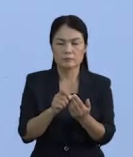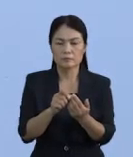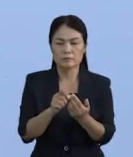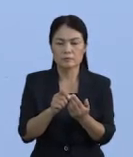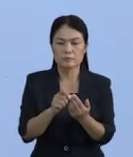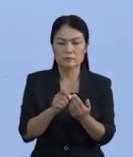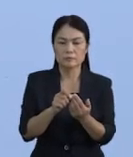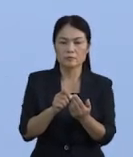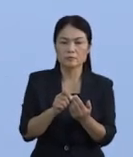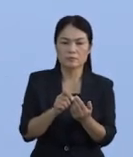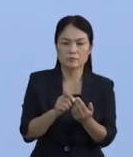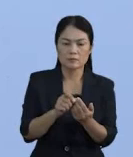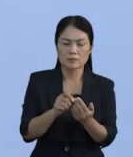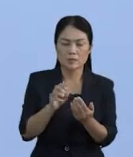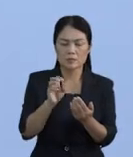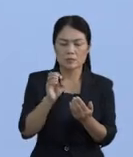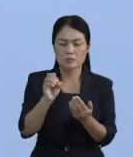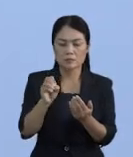hãy bán